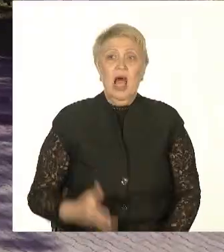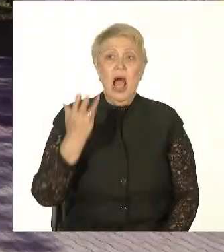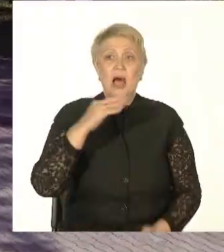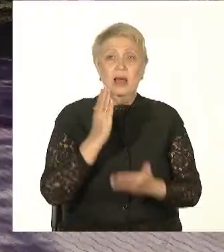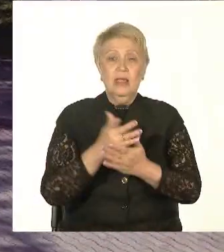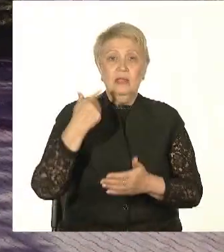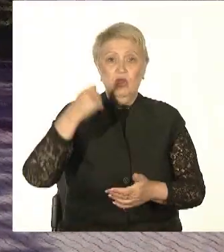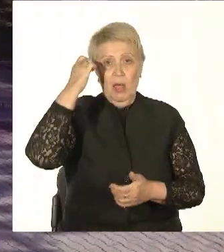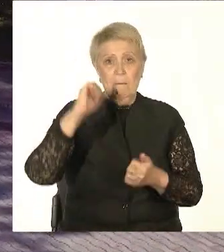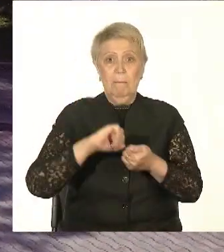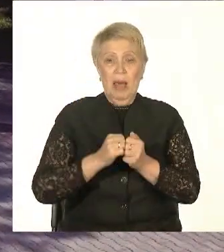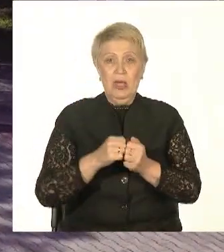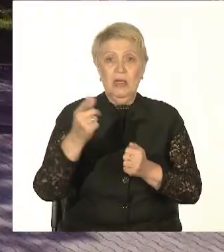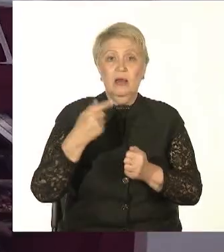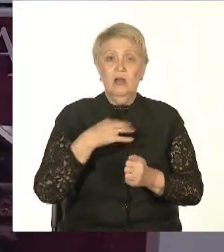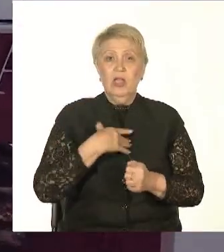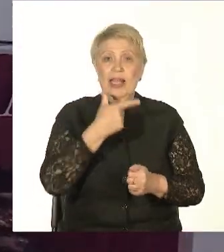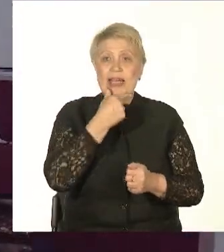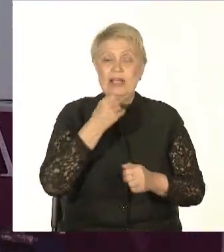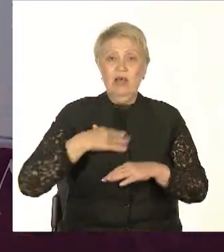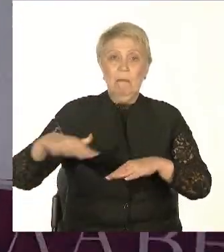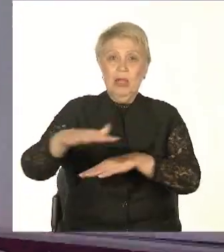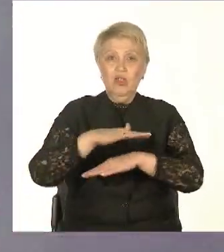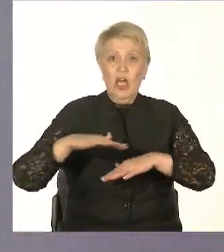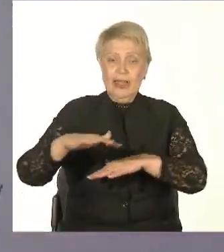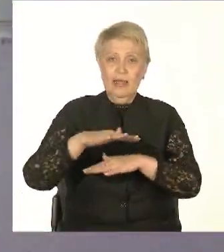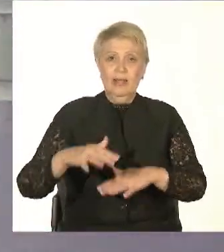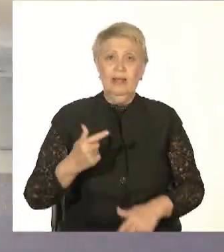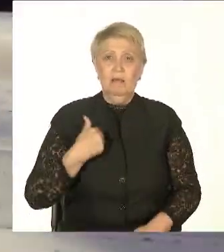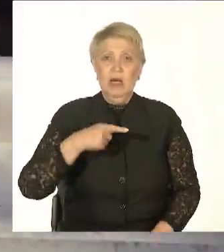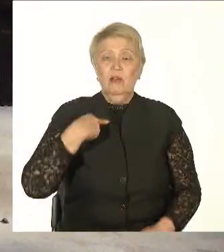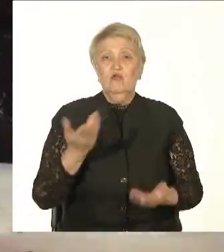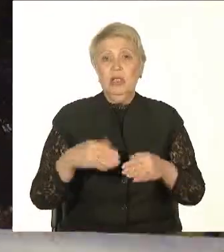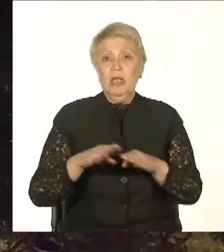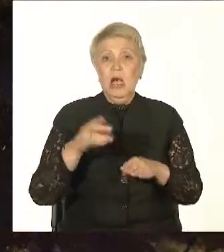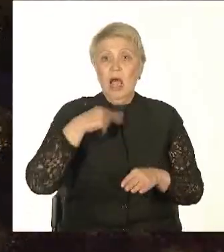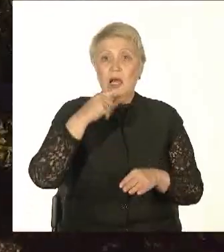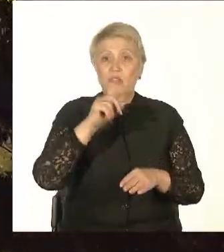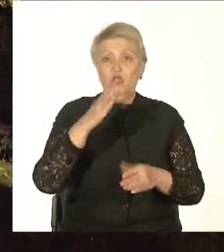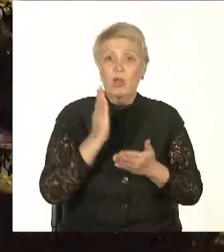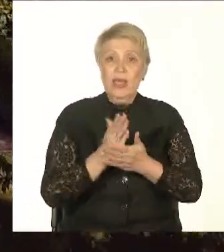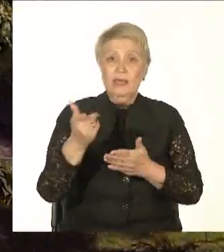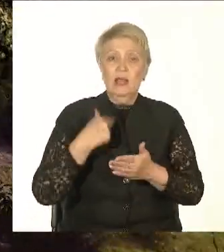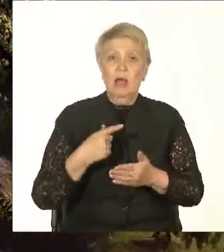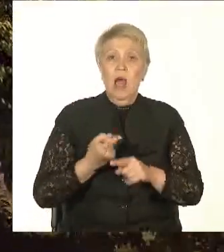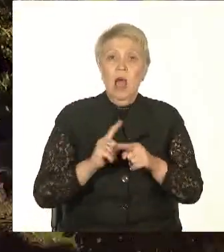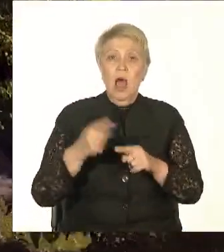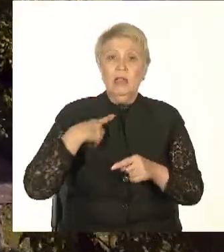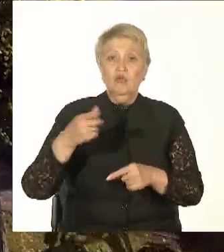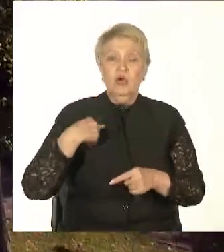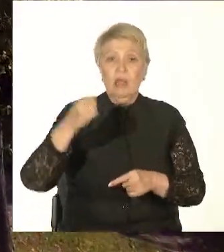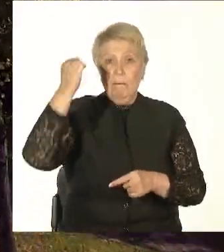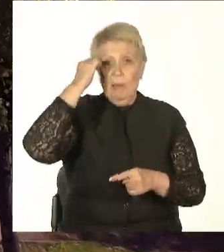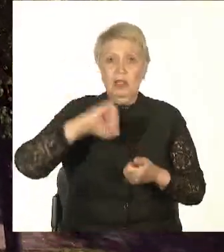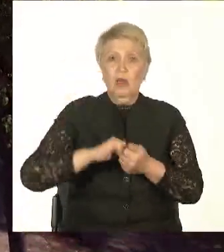ритуальная площадка, и мы уже стали говорить о неком комплексе мемориальном пограничной славы,